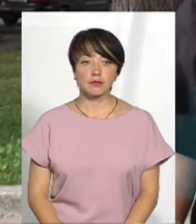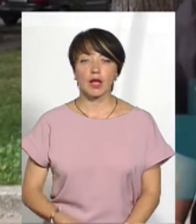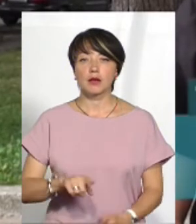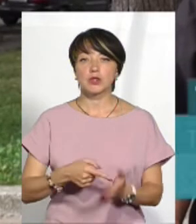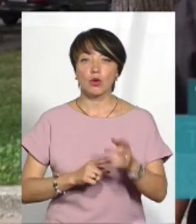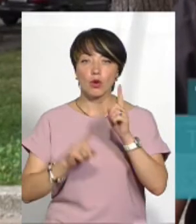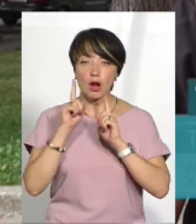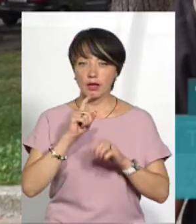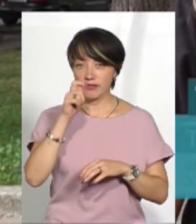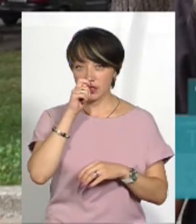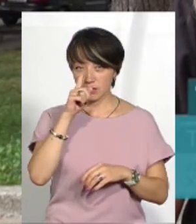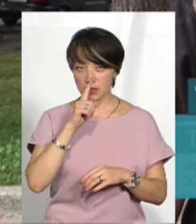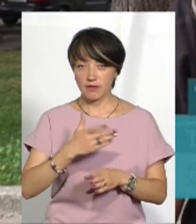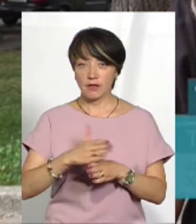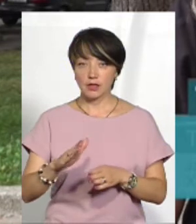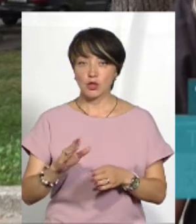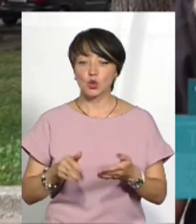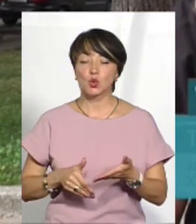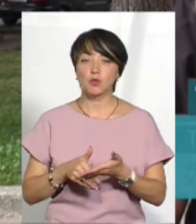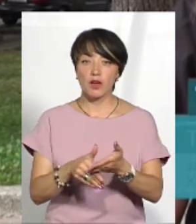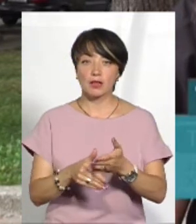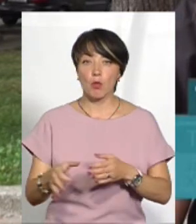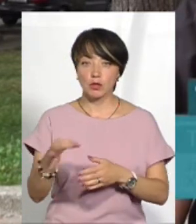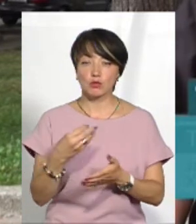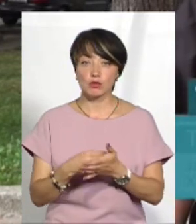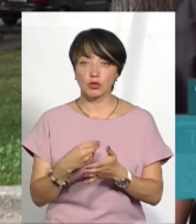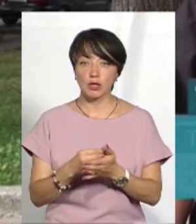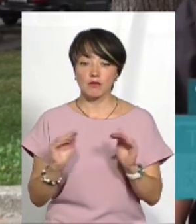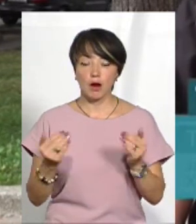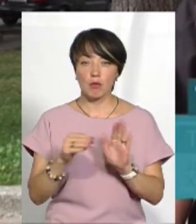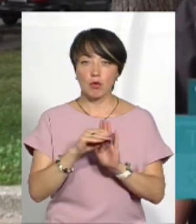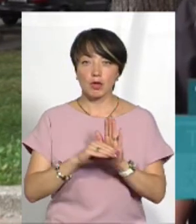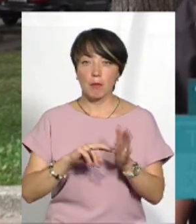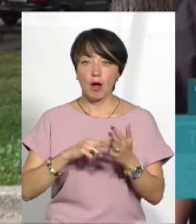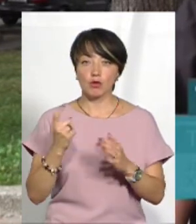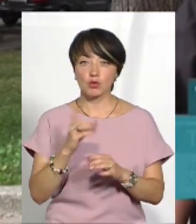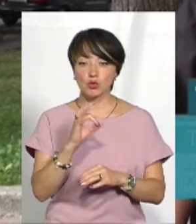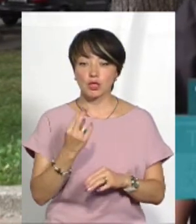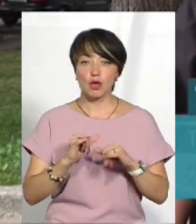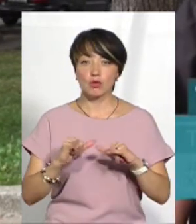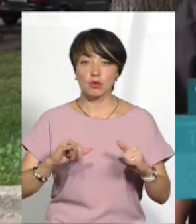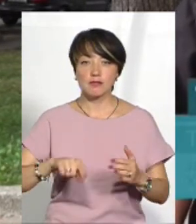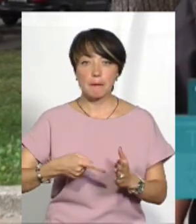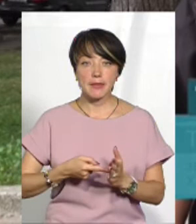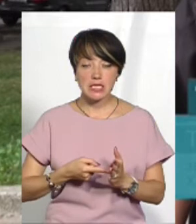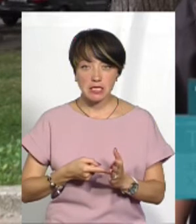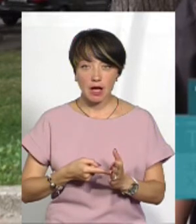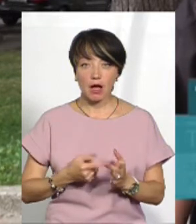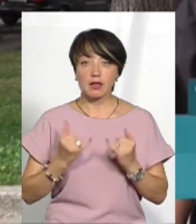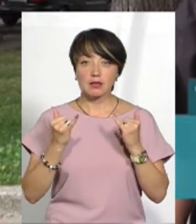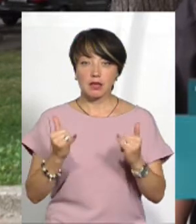Міською радою в квітні виділено субвенцію обласному бюджету в рамках програми економічного та соціального розвитку міста